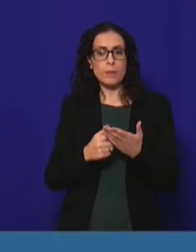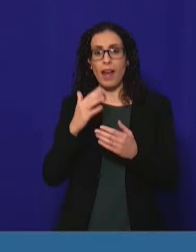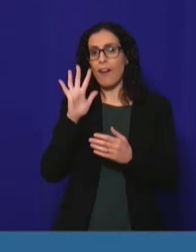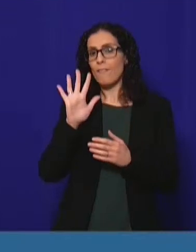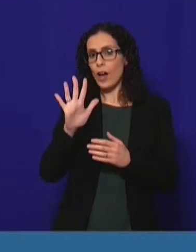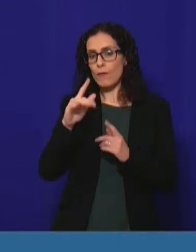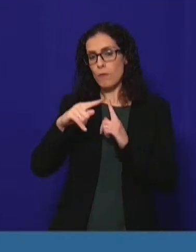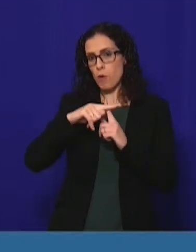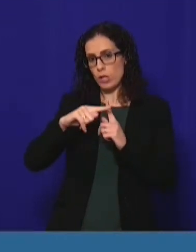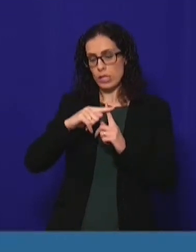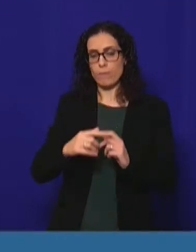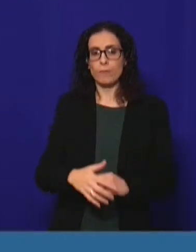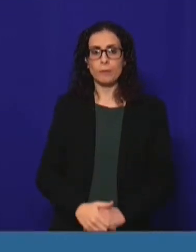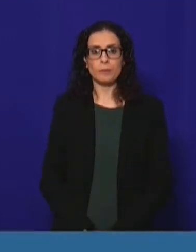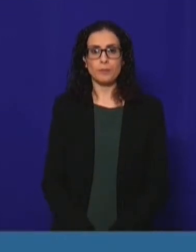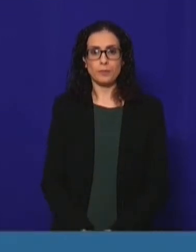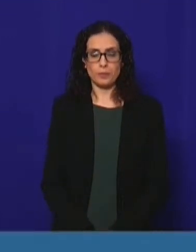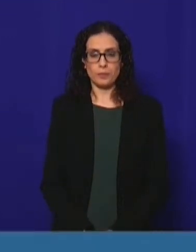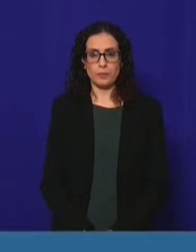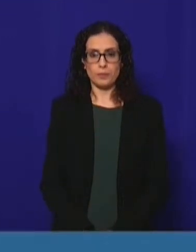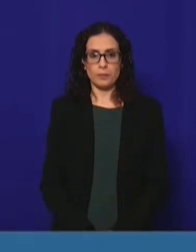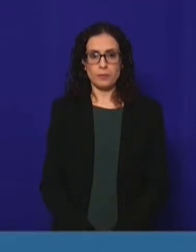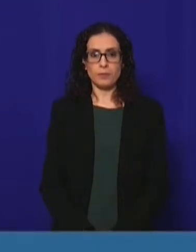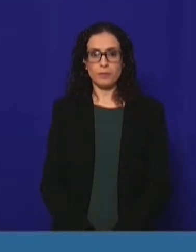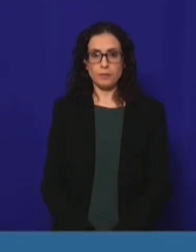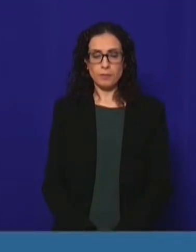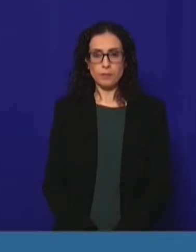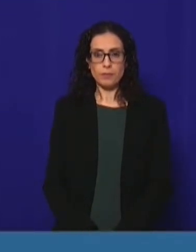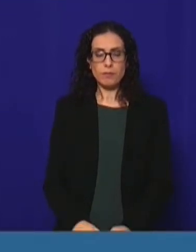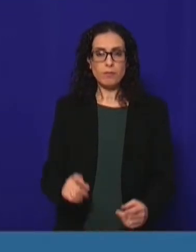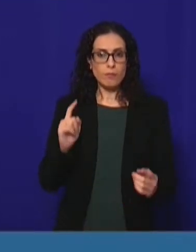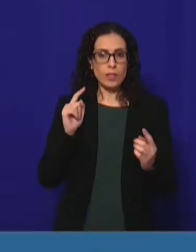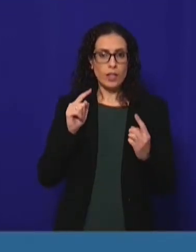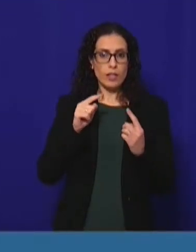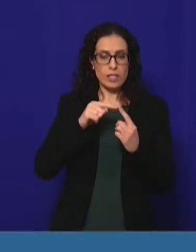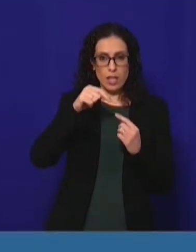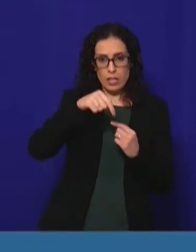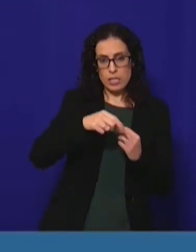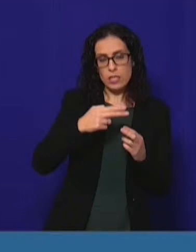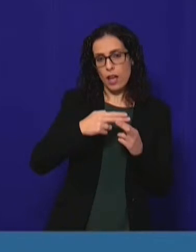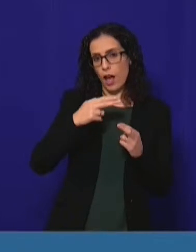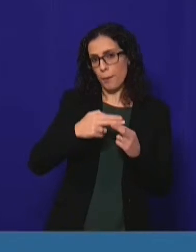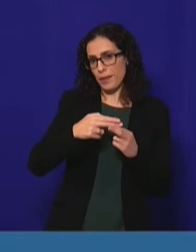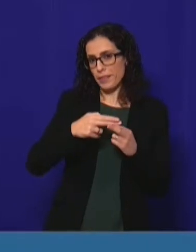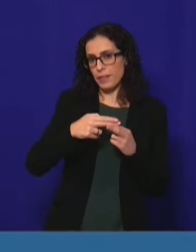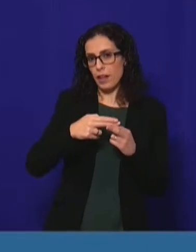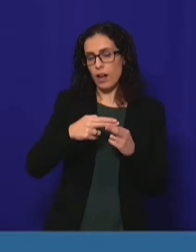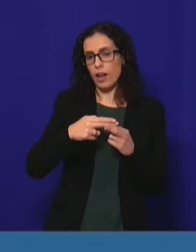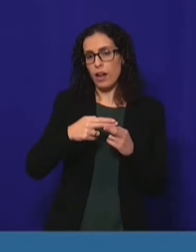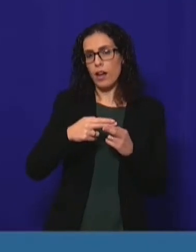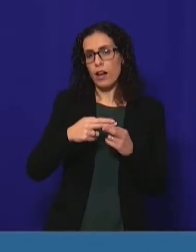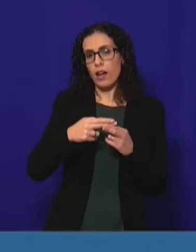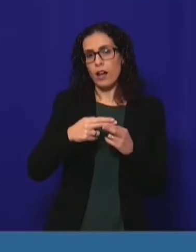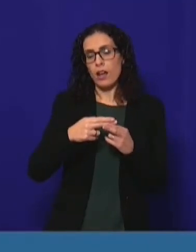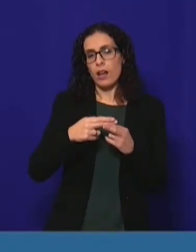pożittivi. Sa issa għamilna total ta' PCR tests ukoll sal-14 ta' Novembru